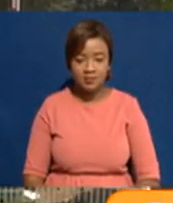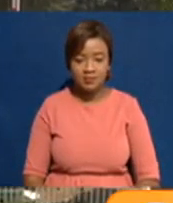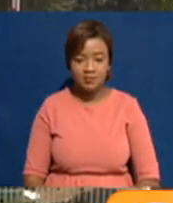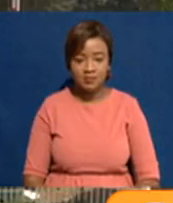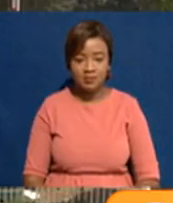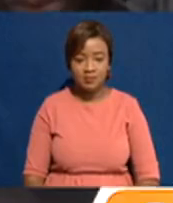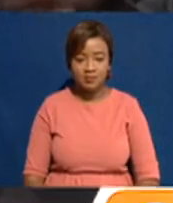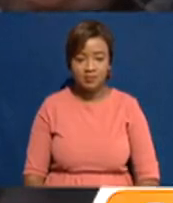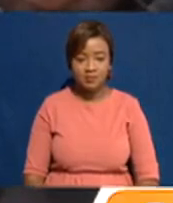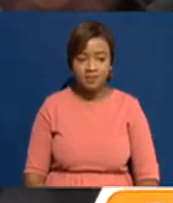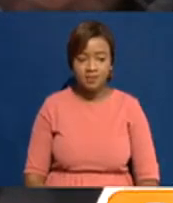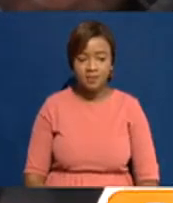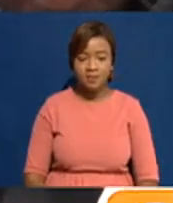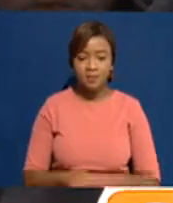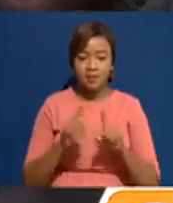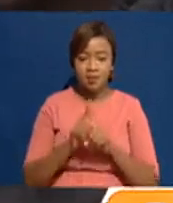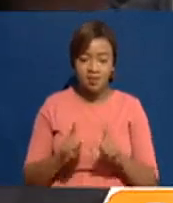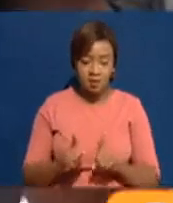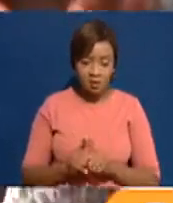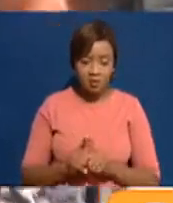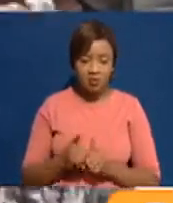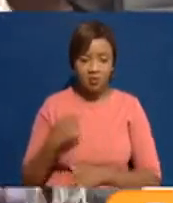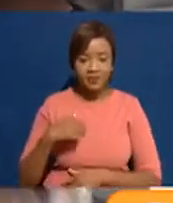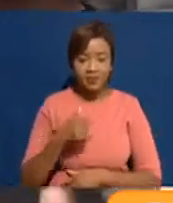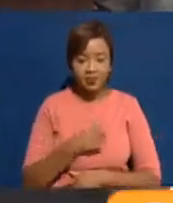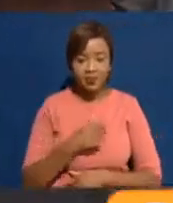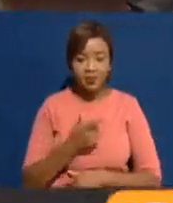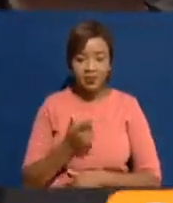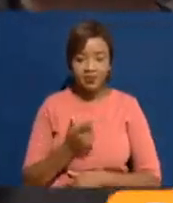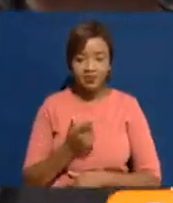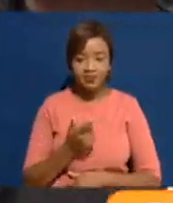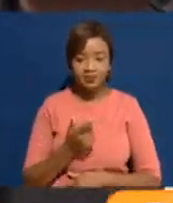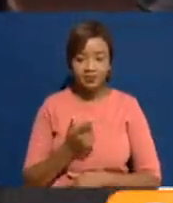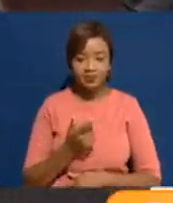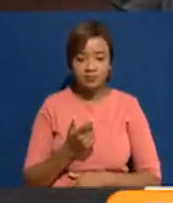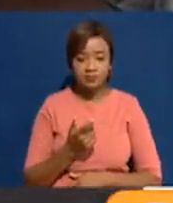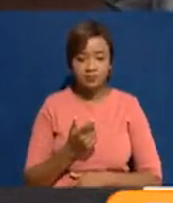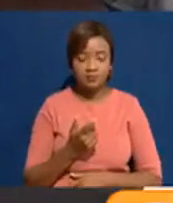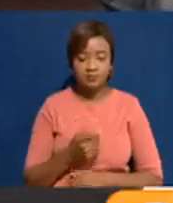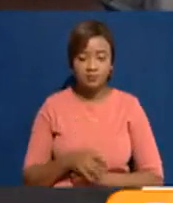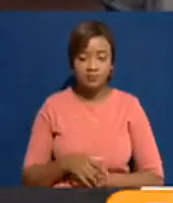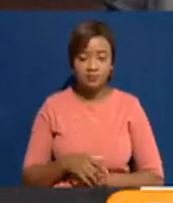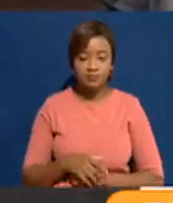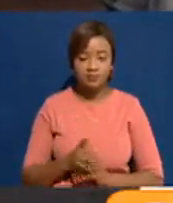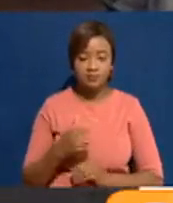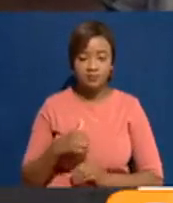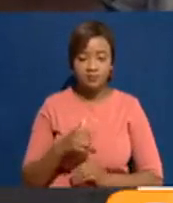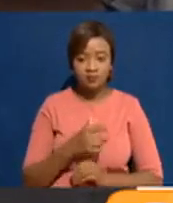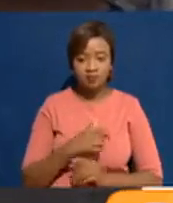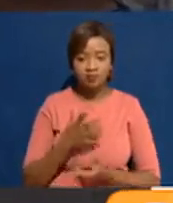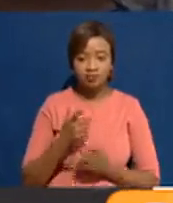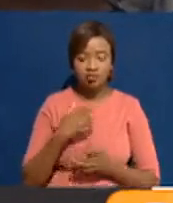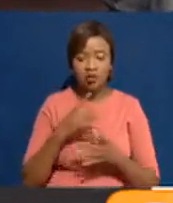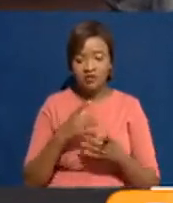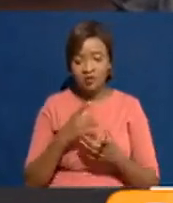where Inakoch comes from. We said we should call all the homes within the Kisii county to